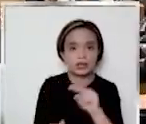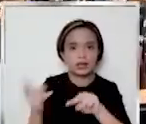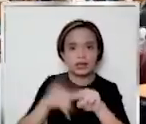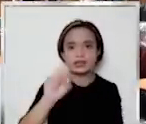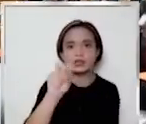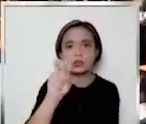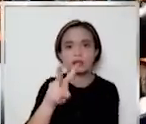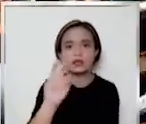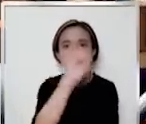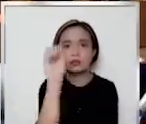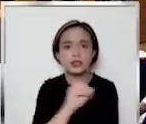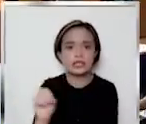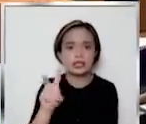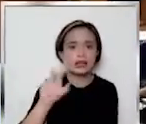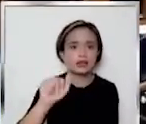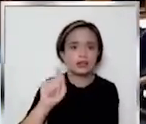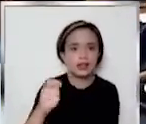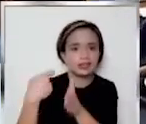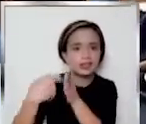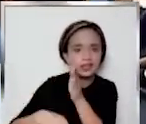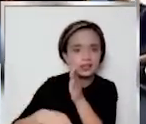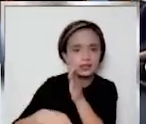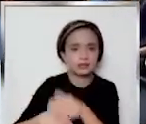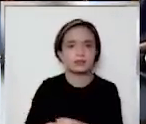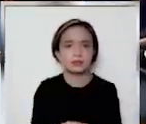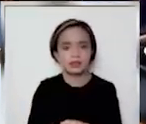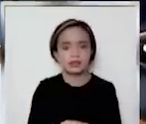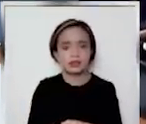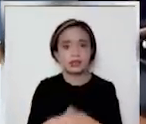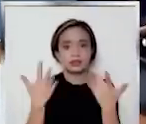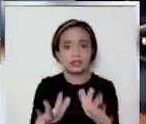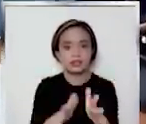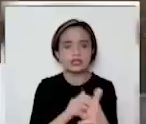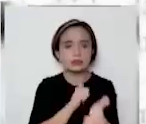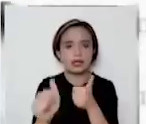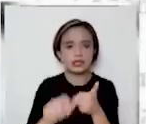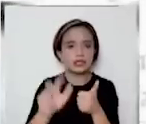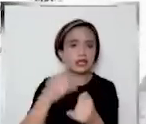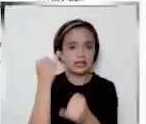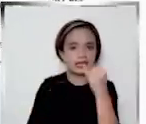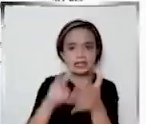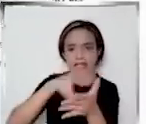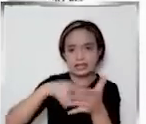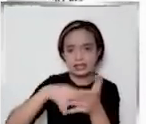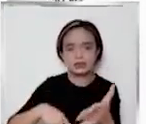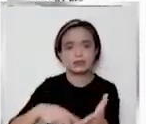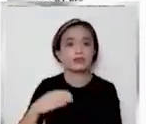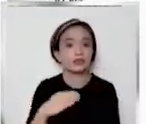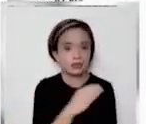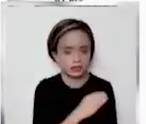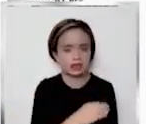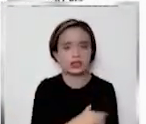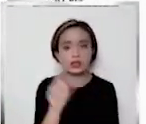ang serbisyo ng foreign digital service providers na lumusot na sa huling pagbasa ng Kamara. Sa panukala, inamyendahan